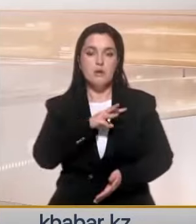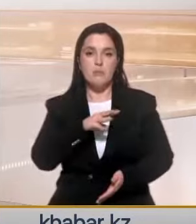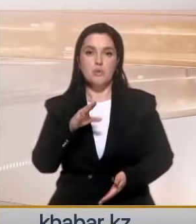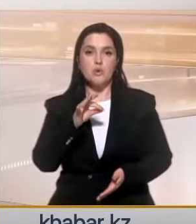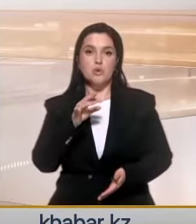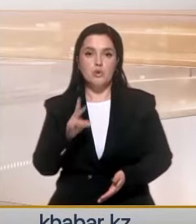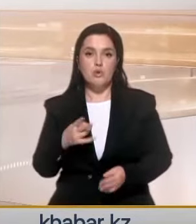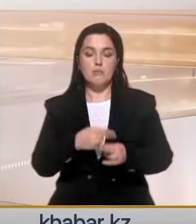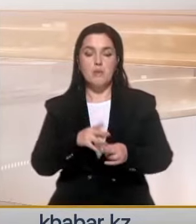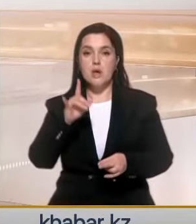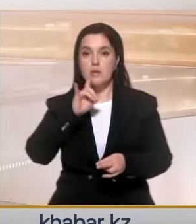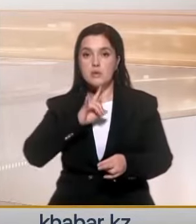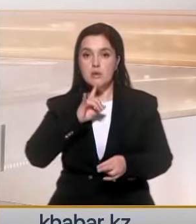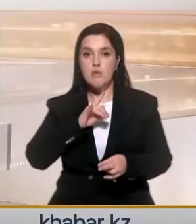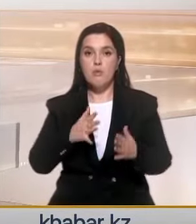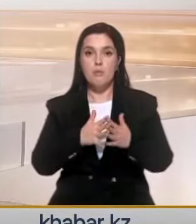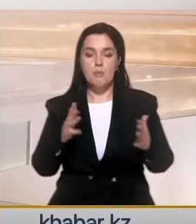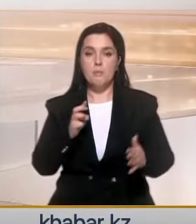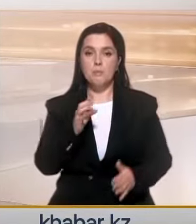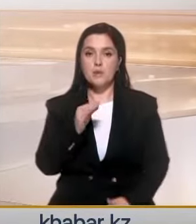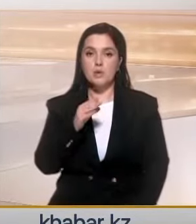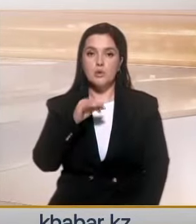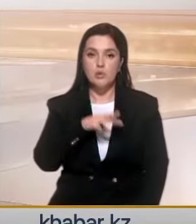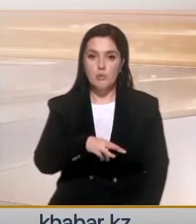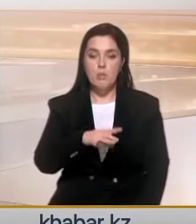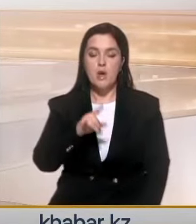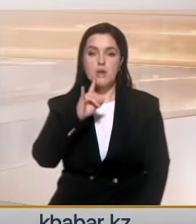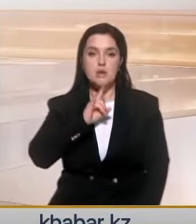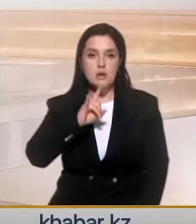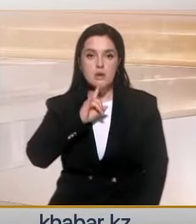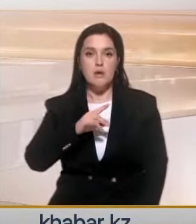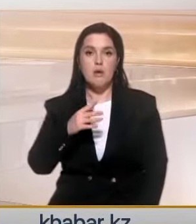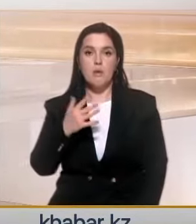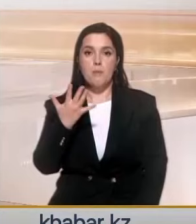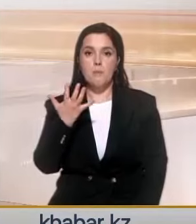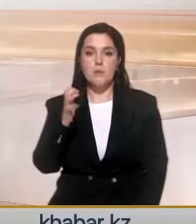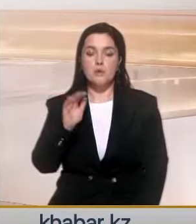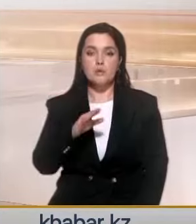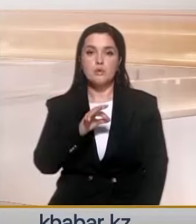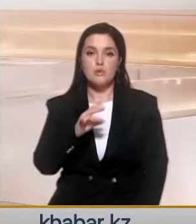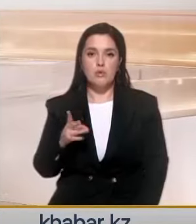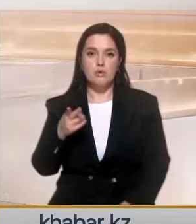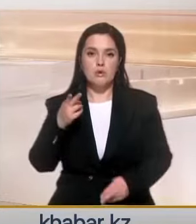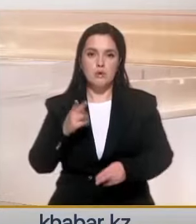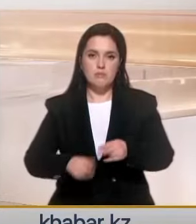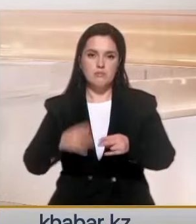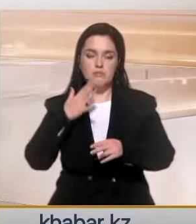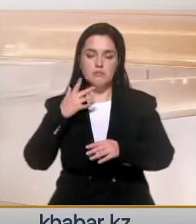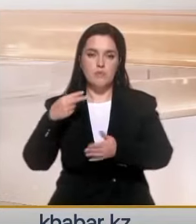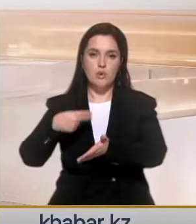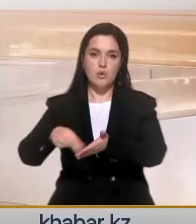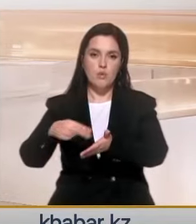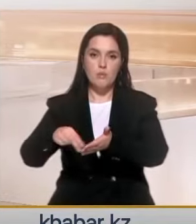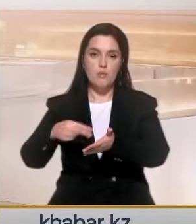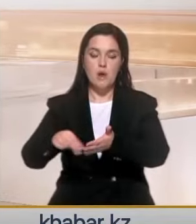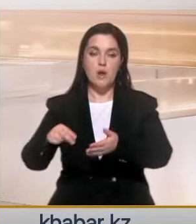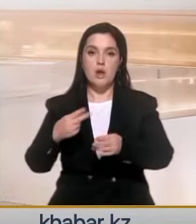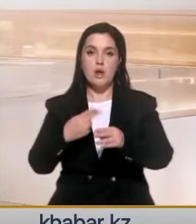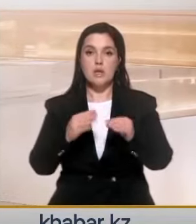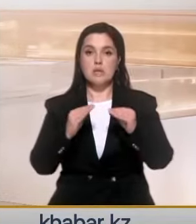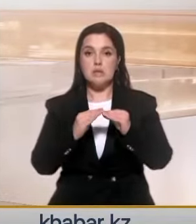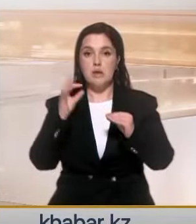нефтепродуктов больше всего битума и дизтоплива Почти по полмиллиона тонн прекратить импорт и даже начать экспортировать излишки ГСМ минимум